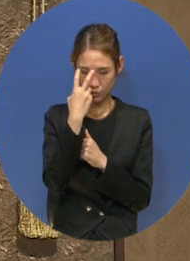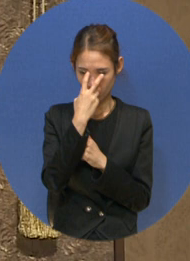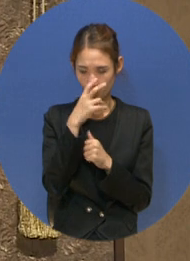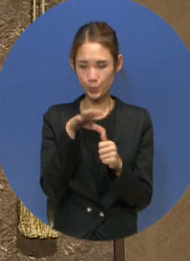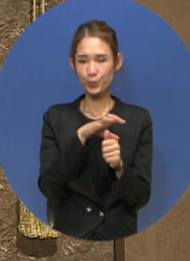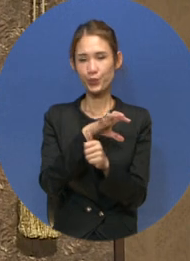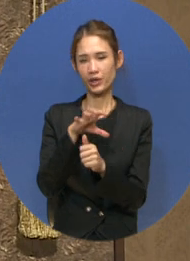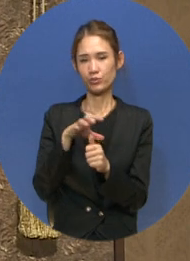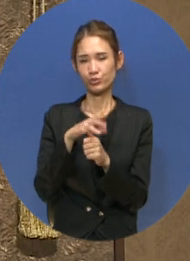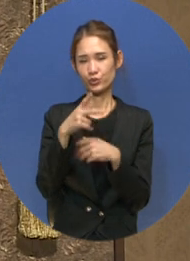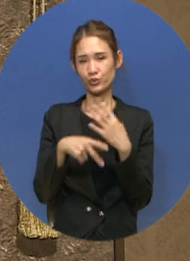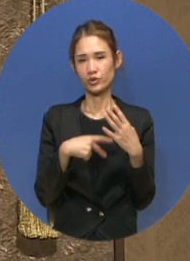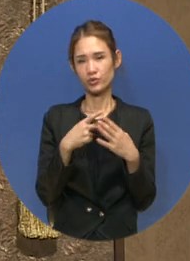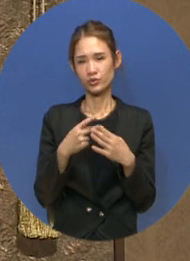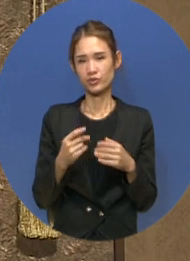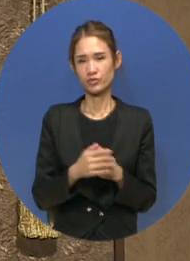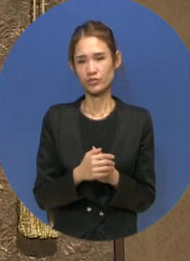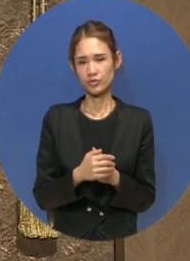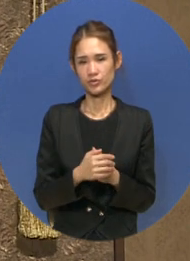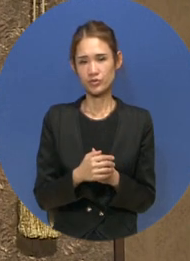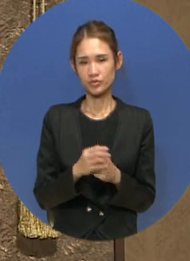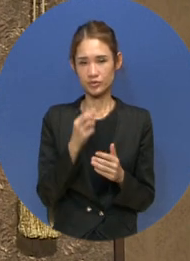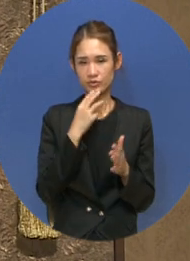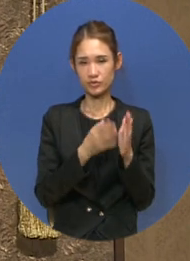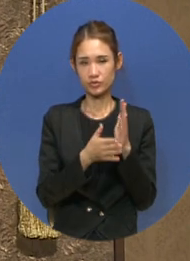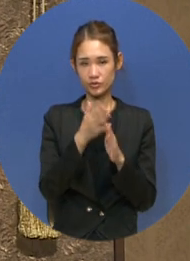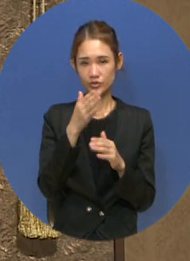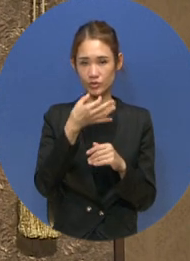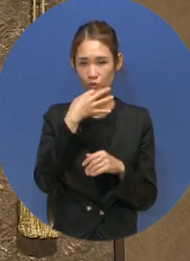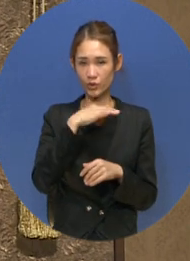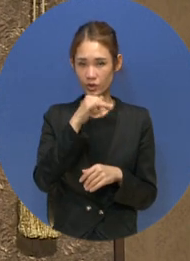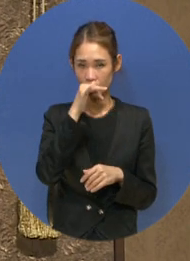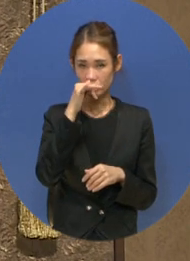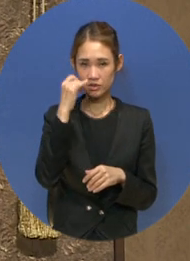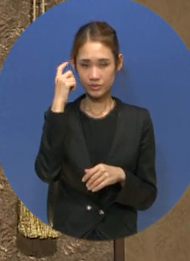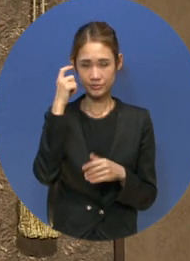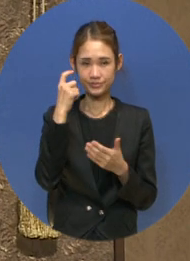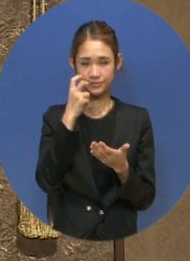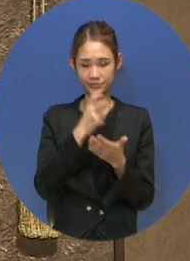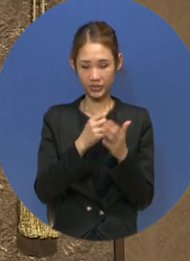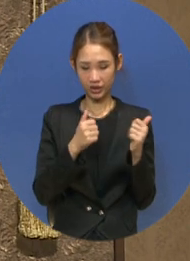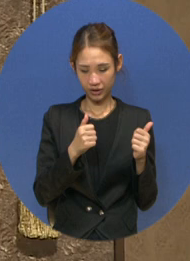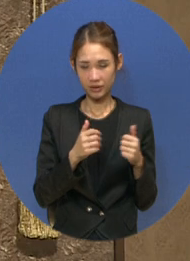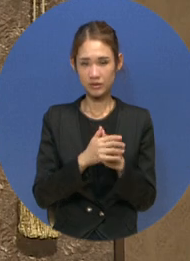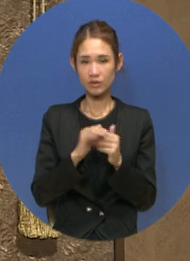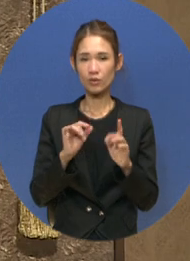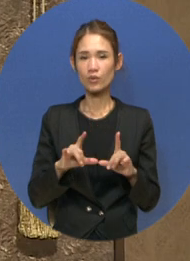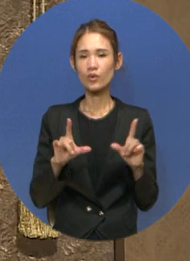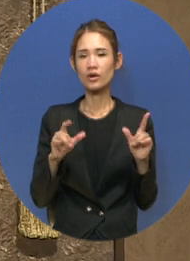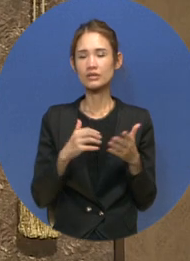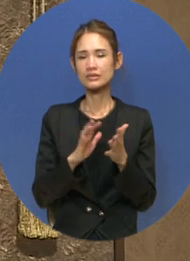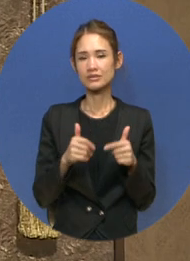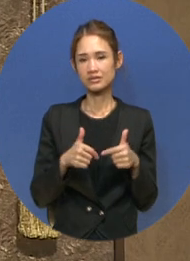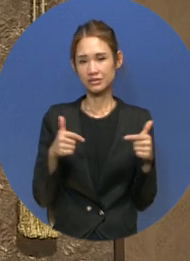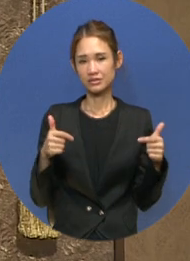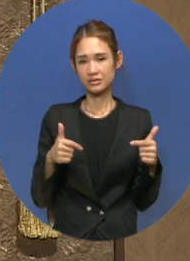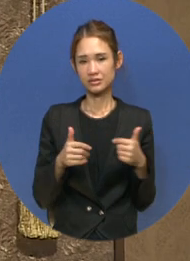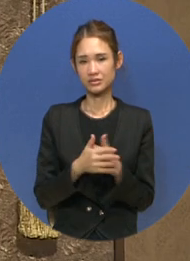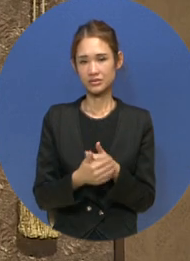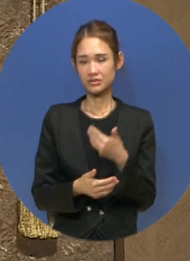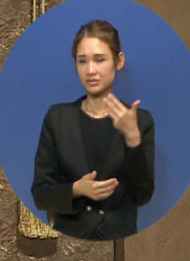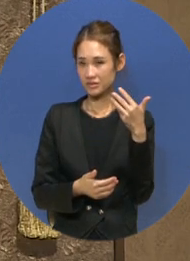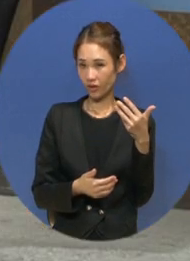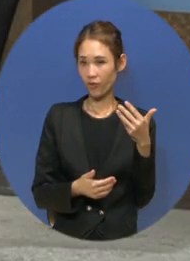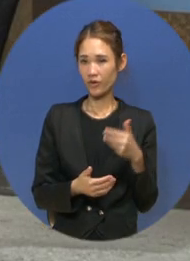분들을 보살피는 프로그램이고요. 서울시가 이것이 효과가 있다라고 판단이 되어서 올해 이제 8개가